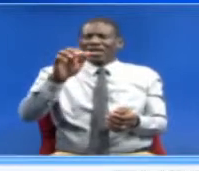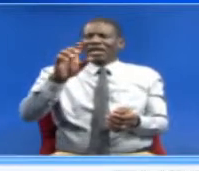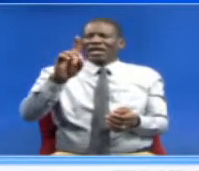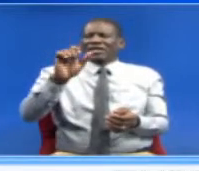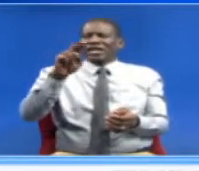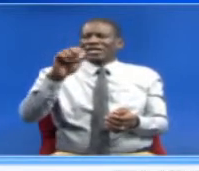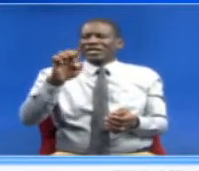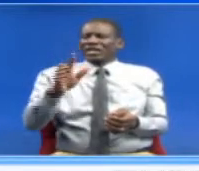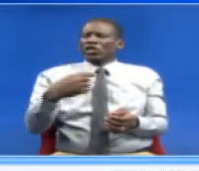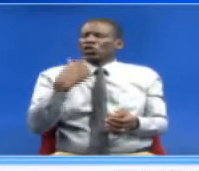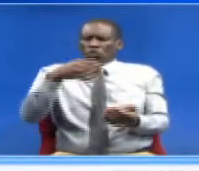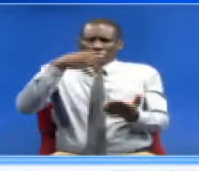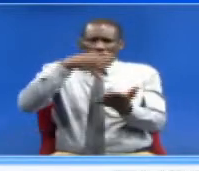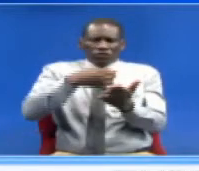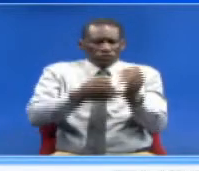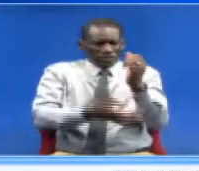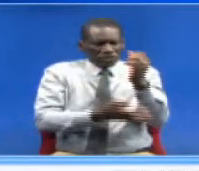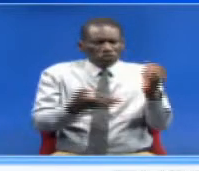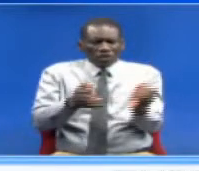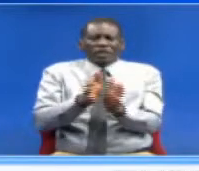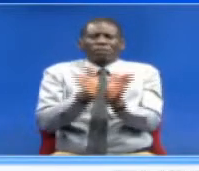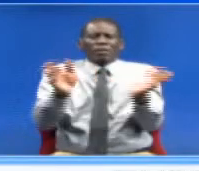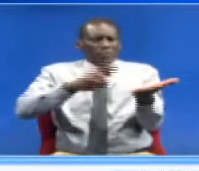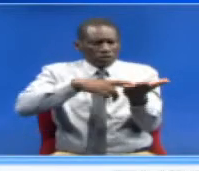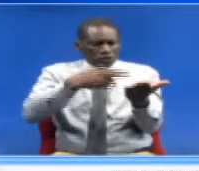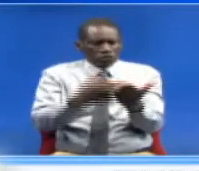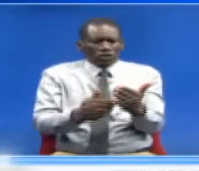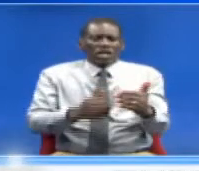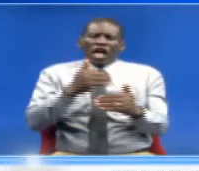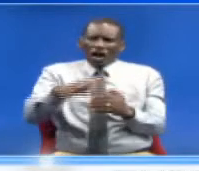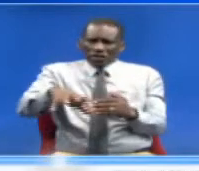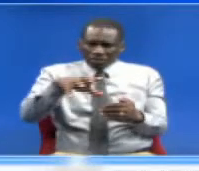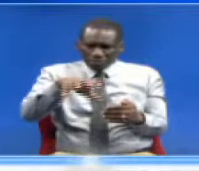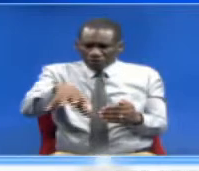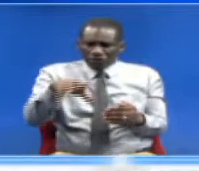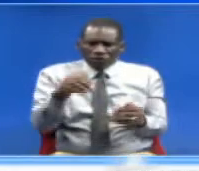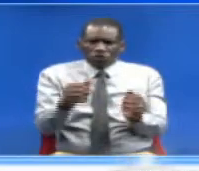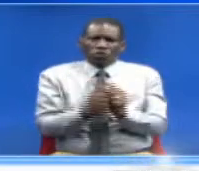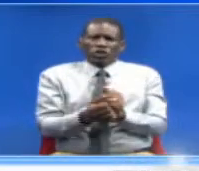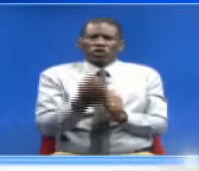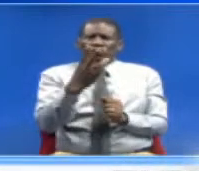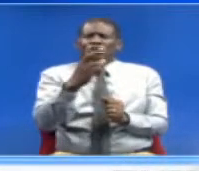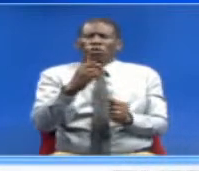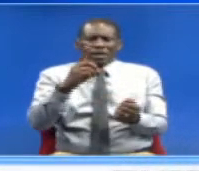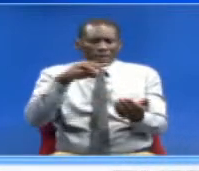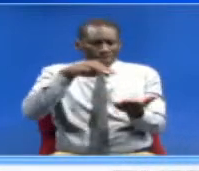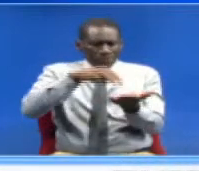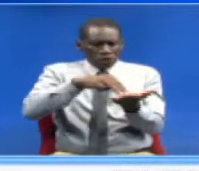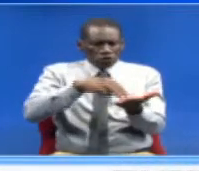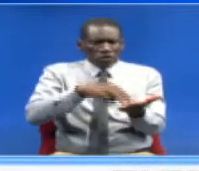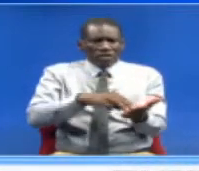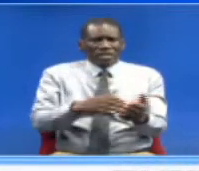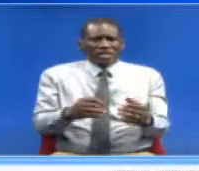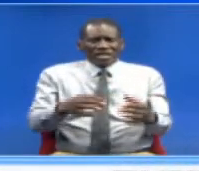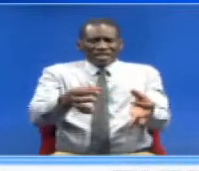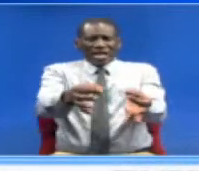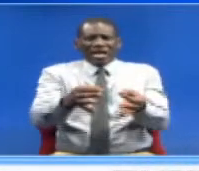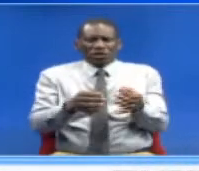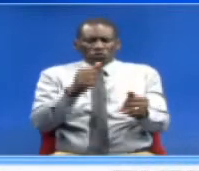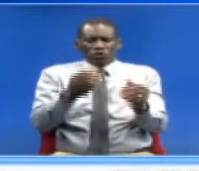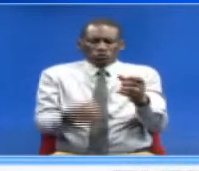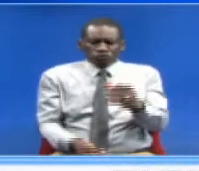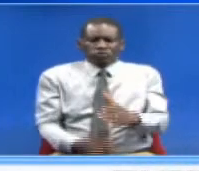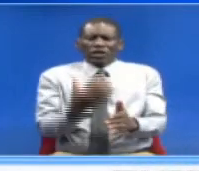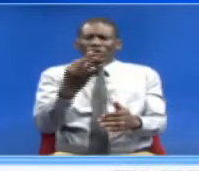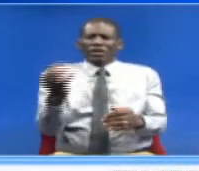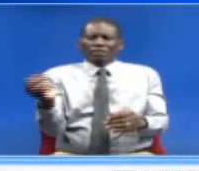anadaiwa kuhusika na wizi wa mali ya umma baada ya kupatikana na shilingi milioni 21 kwenye akaunti aliyoifungua miezi mitatu